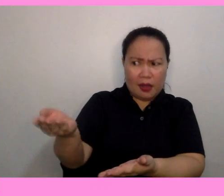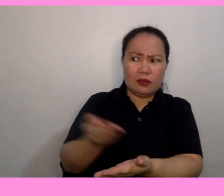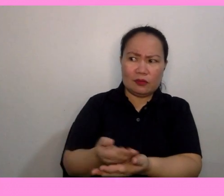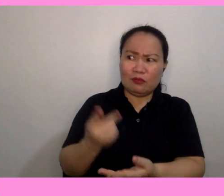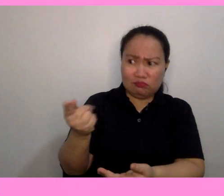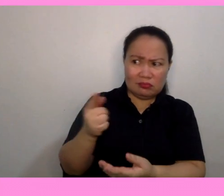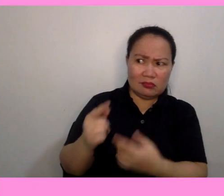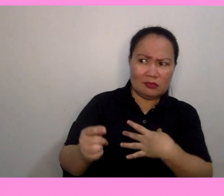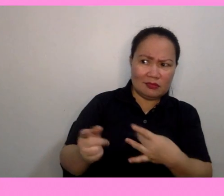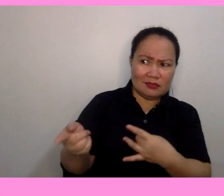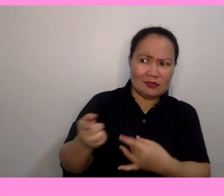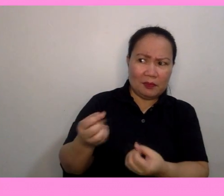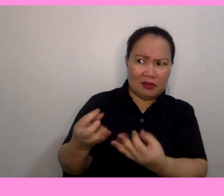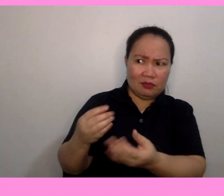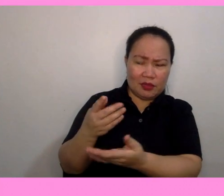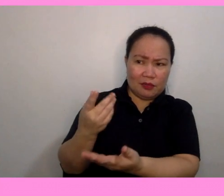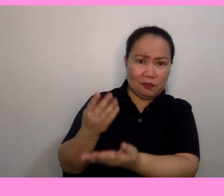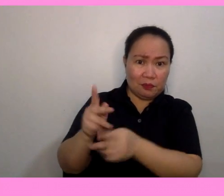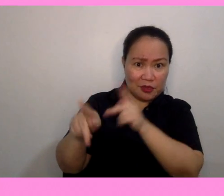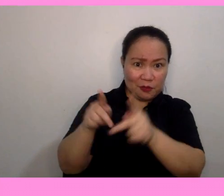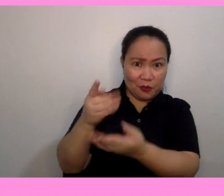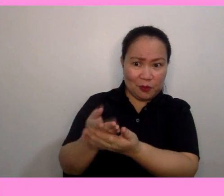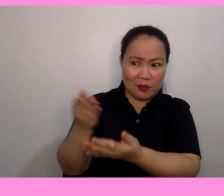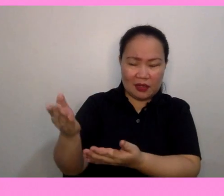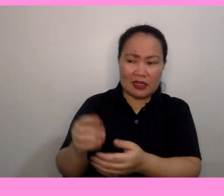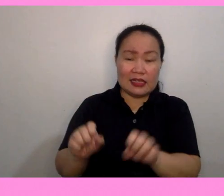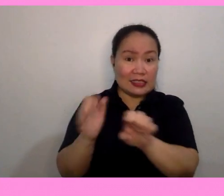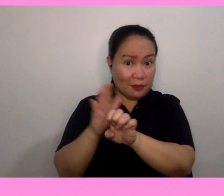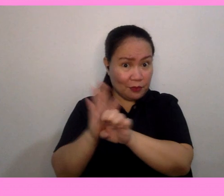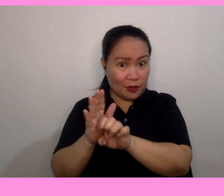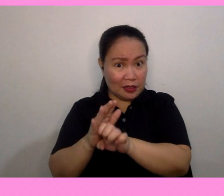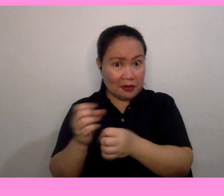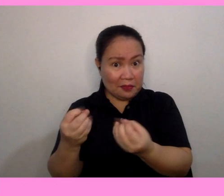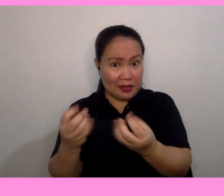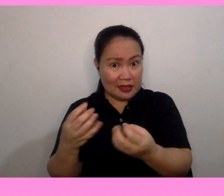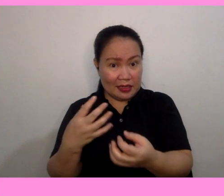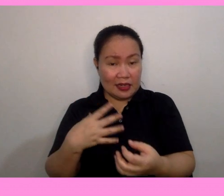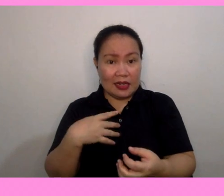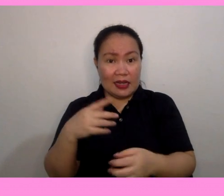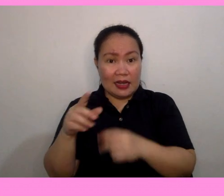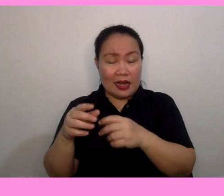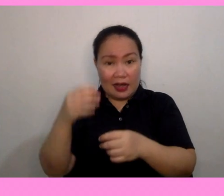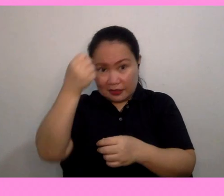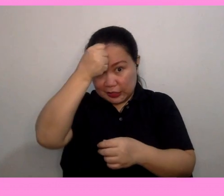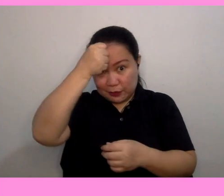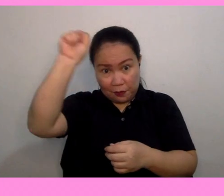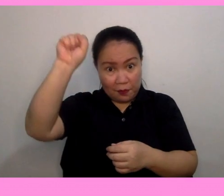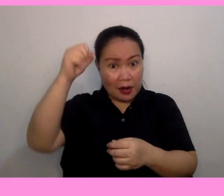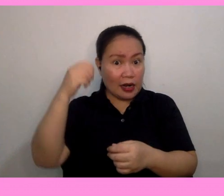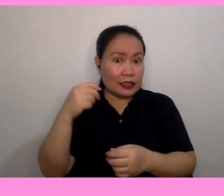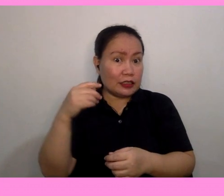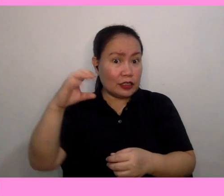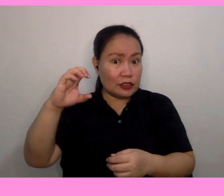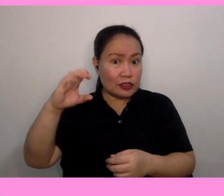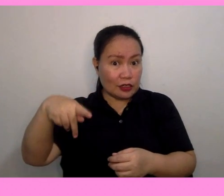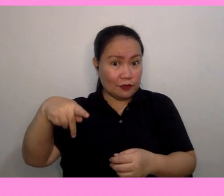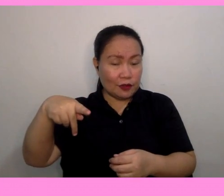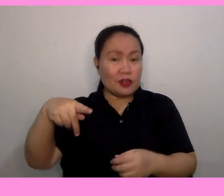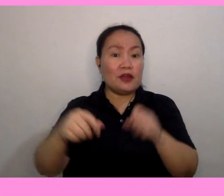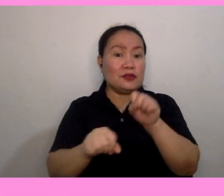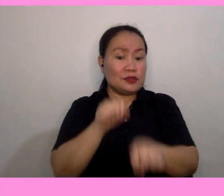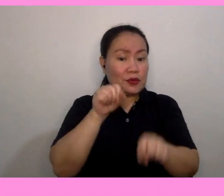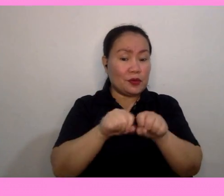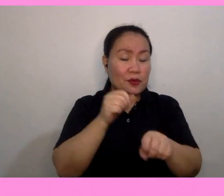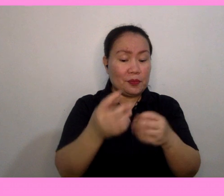demand. Halimbawa, dahil nauuso ngayon ang smartphone, marami sa mga mamimili ang gustong makisabay sa